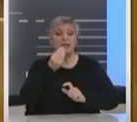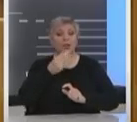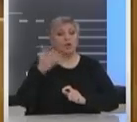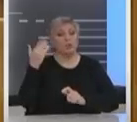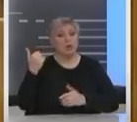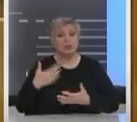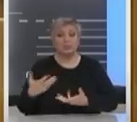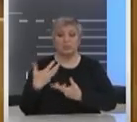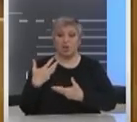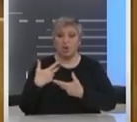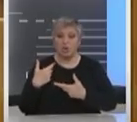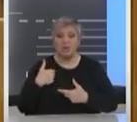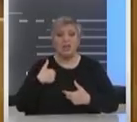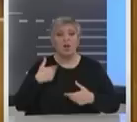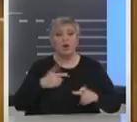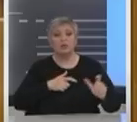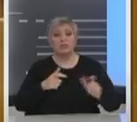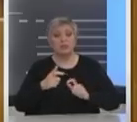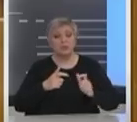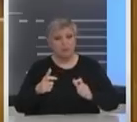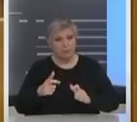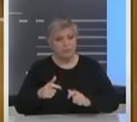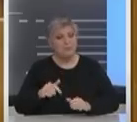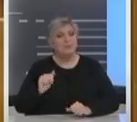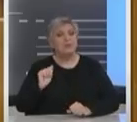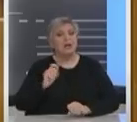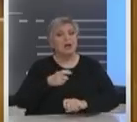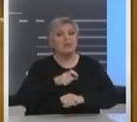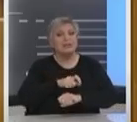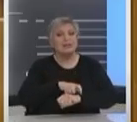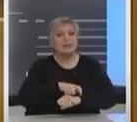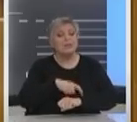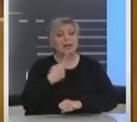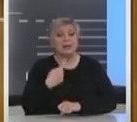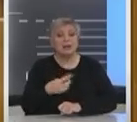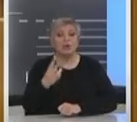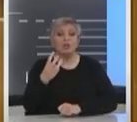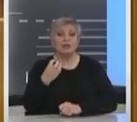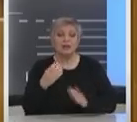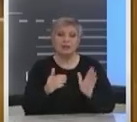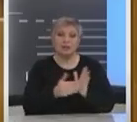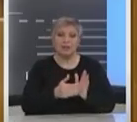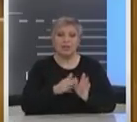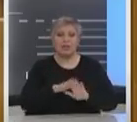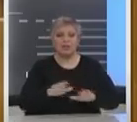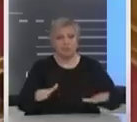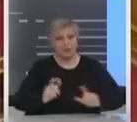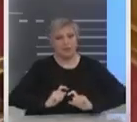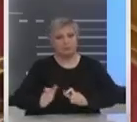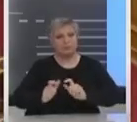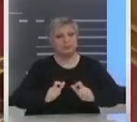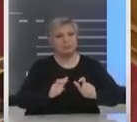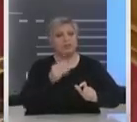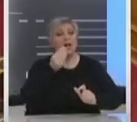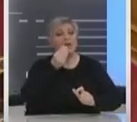ότι αυτά είναι συσίτια, το θεσμό των σχολικών γευμάτων που σήμερα το λαμβάνουν 130.000 παιδιά και θα συνεχίσει και θα γίνεται